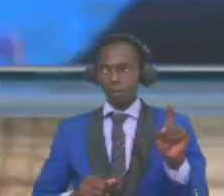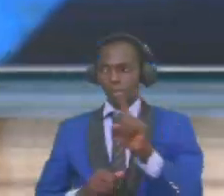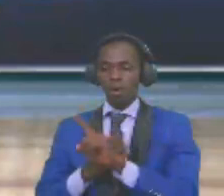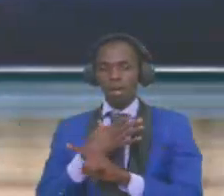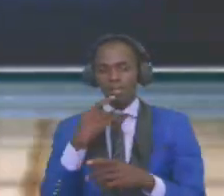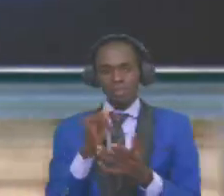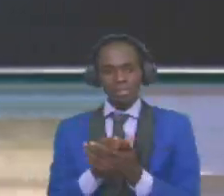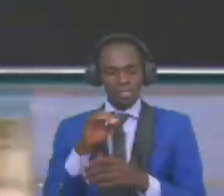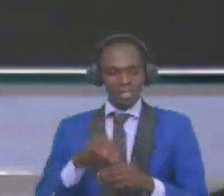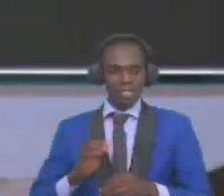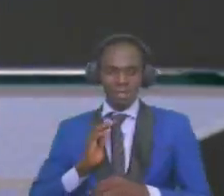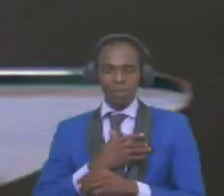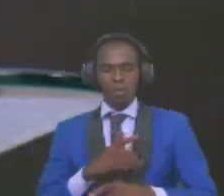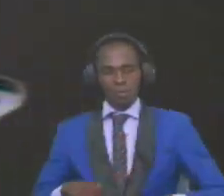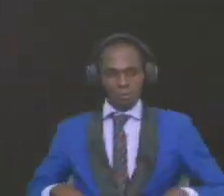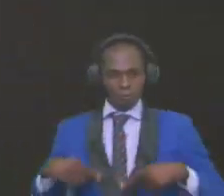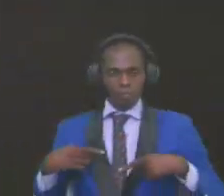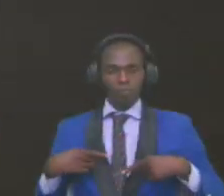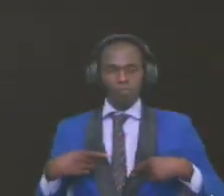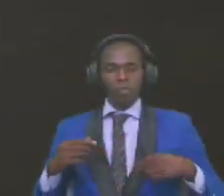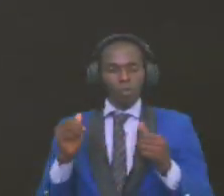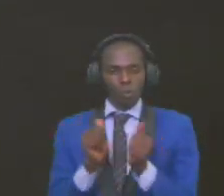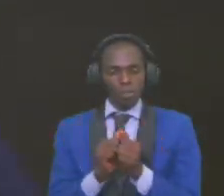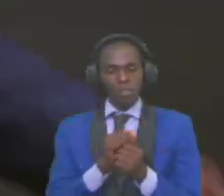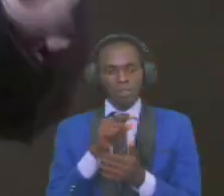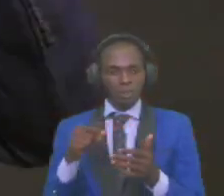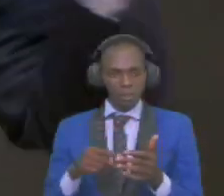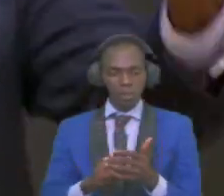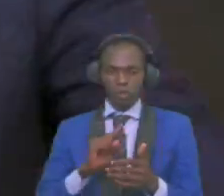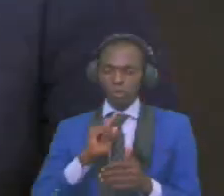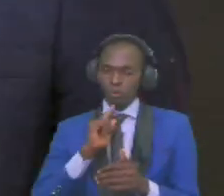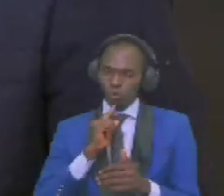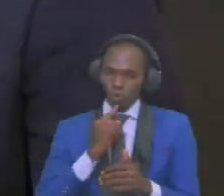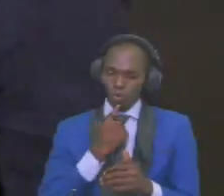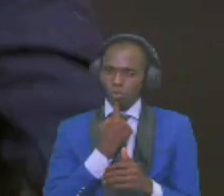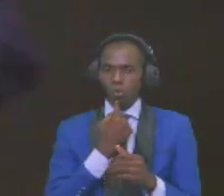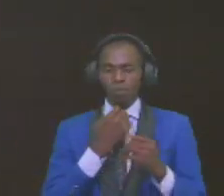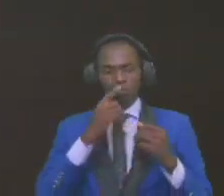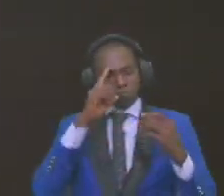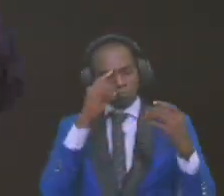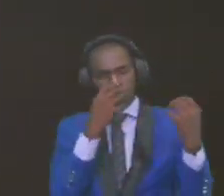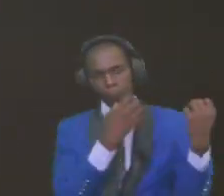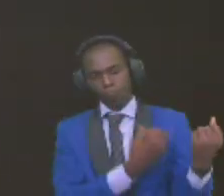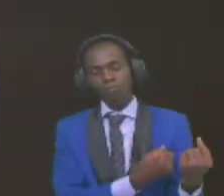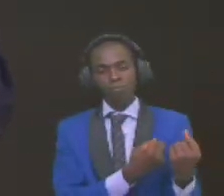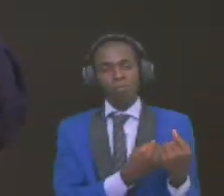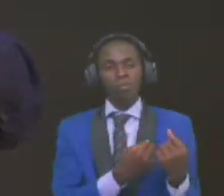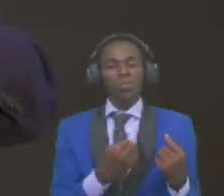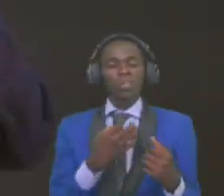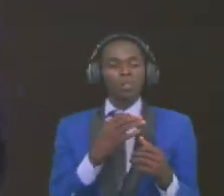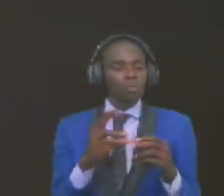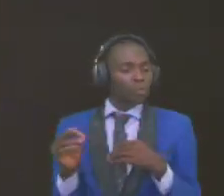que dans notre vie et avec provision et avec pour ailleurs qu'elle